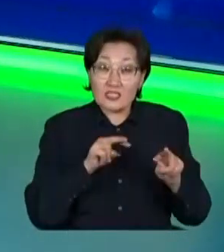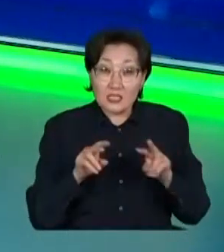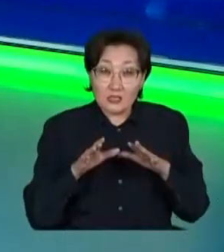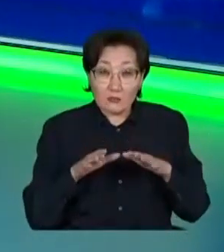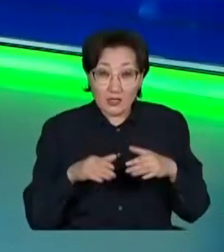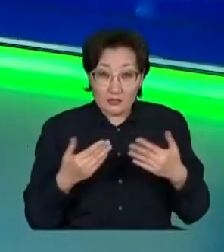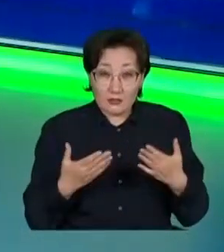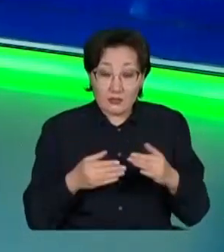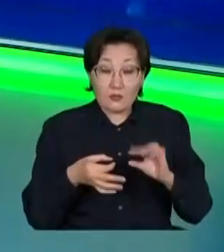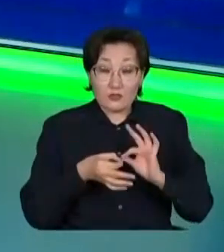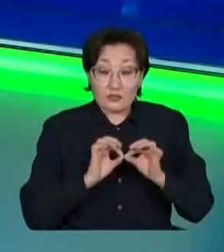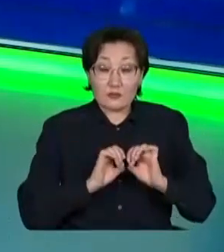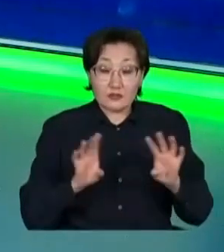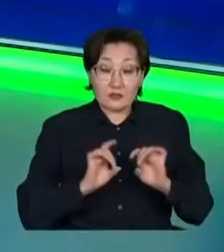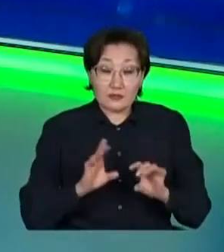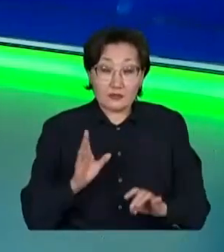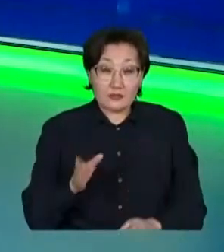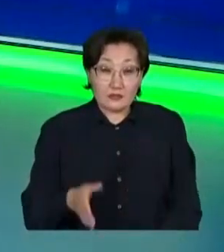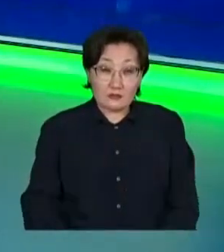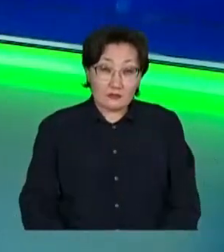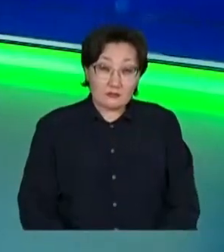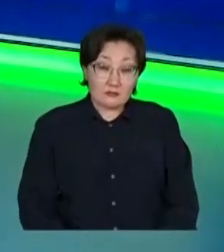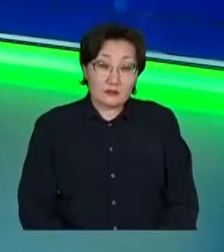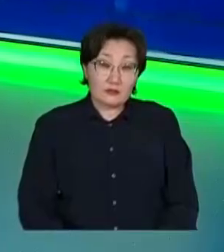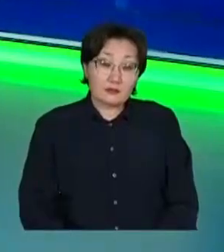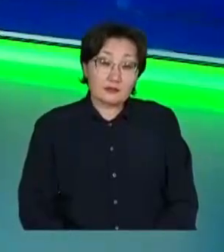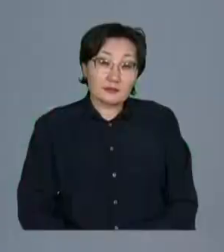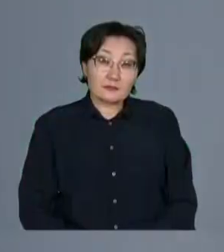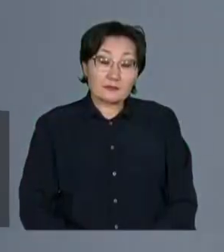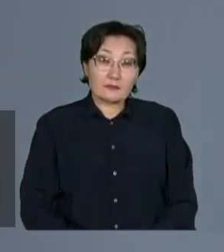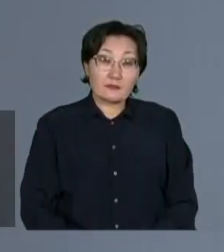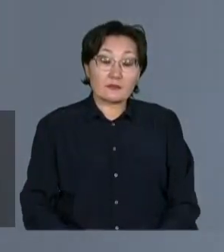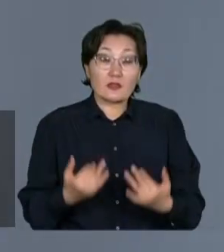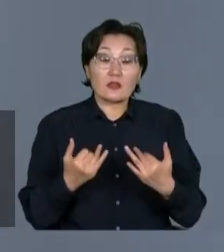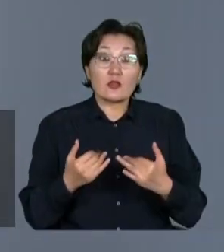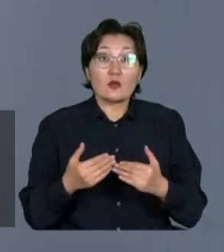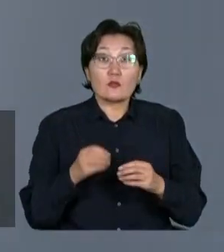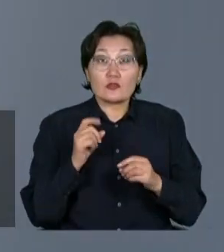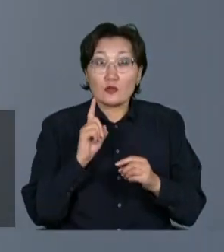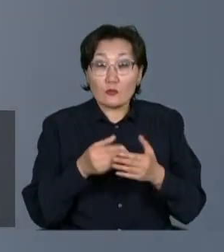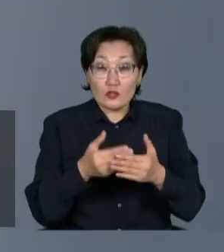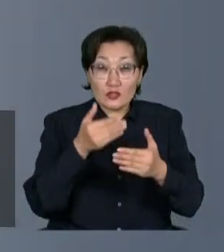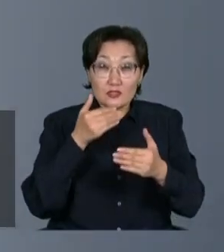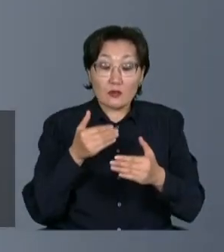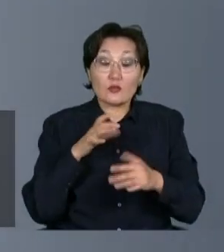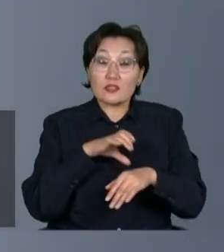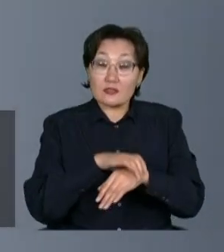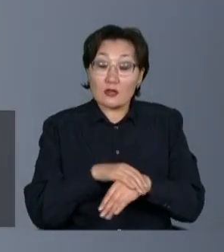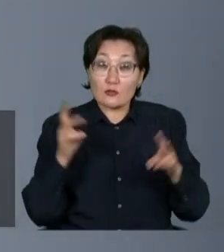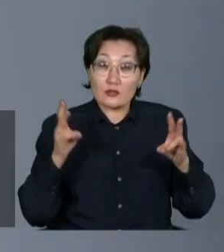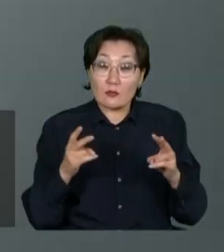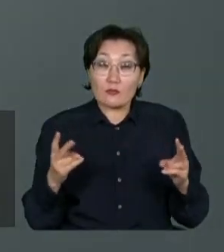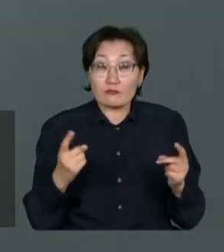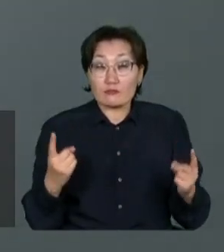сақталмаған екен. Тақырыпты Кәмшат Мұхамеджан жалғастырады. Бұл осыдан тұп-тура бір жыл бұрынғы көрініс алапат өрт